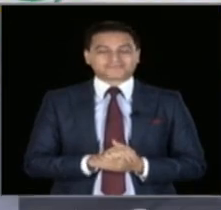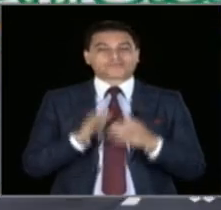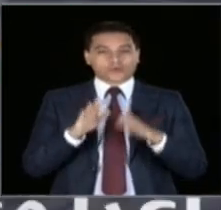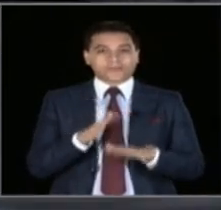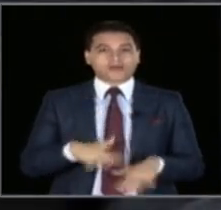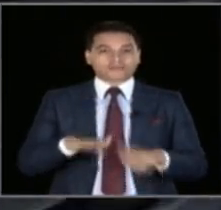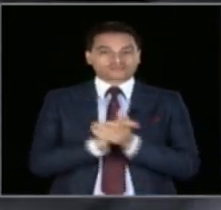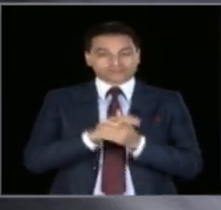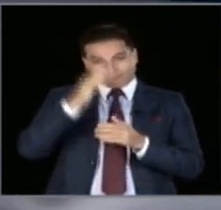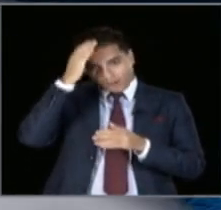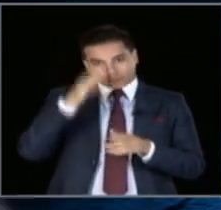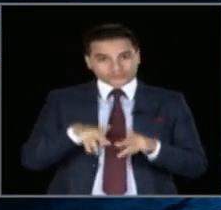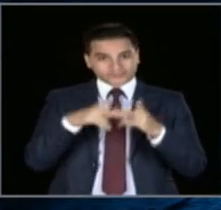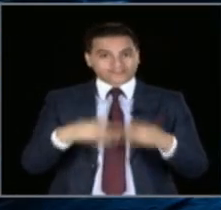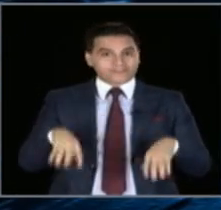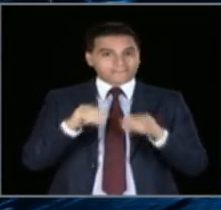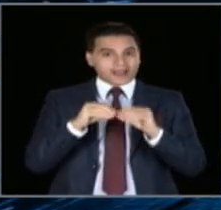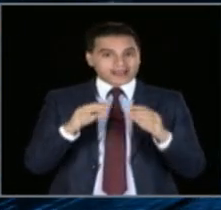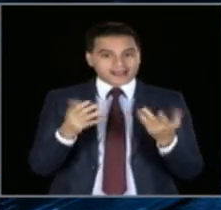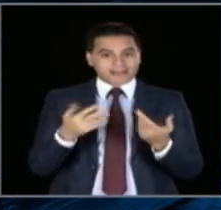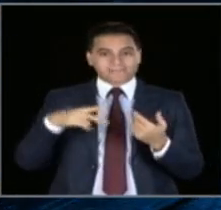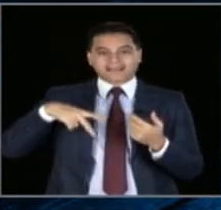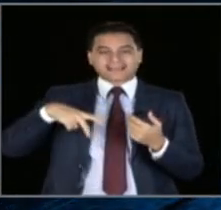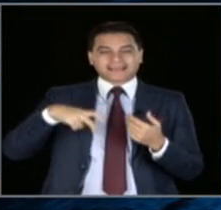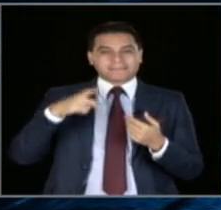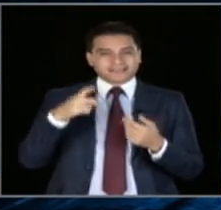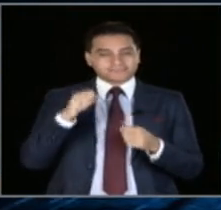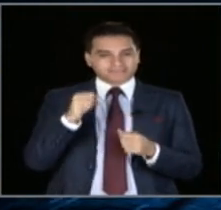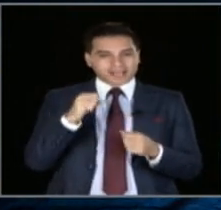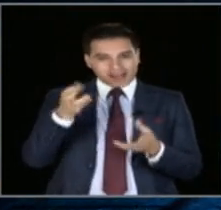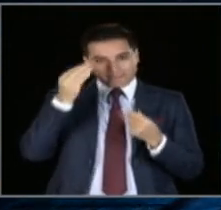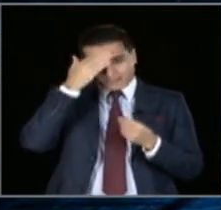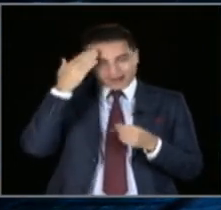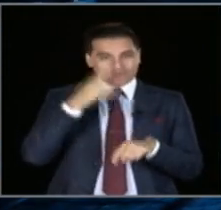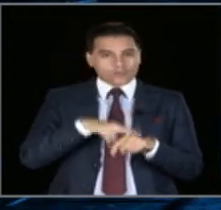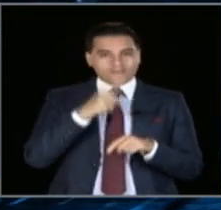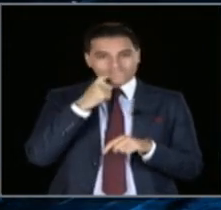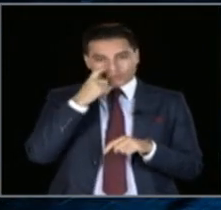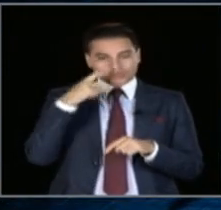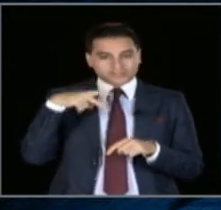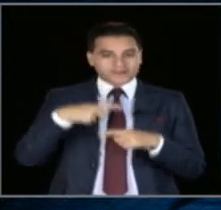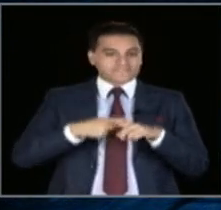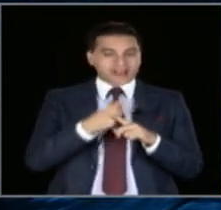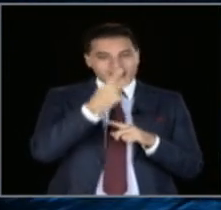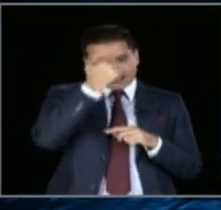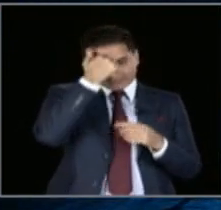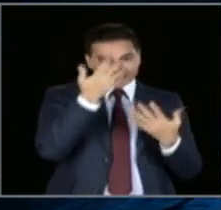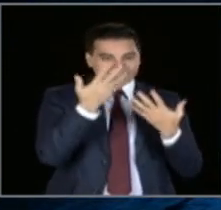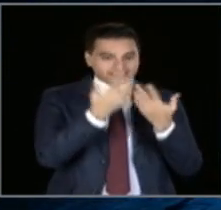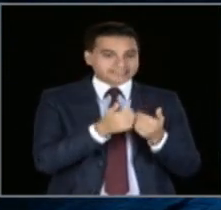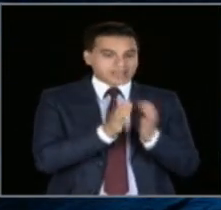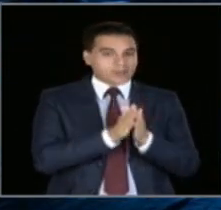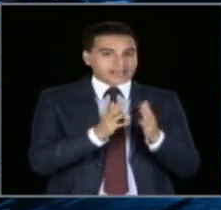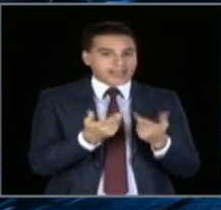وبكده أصحابنا العباقرة قدروا باختلاف جمعوا 80 نقطة في فقرة المعرفة والفنون، وكل نقطة ب2000 جنيه